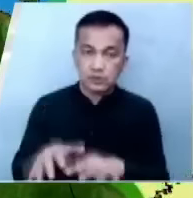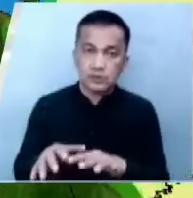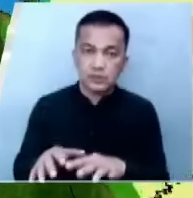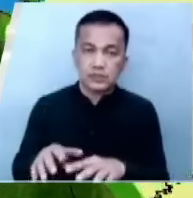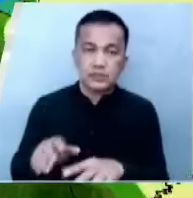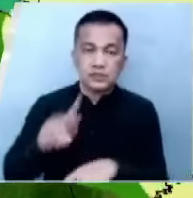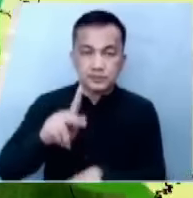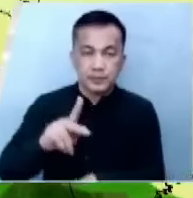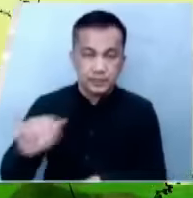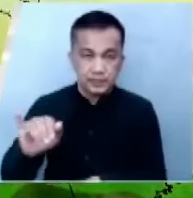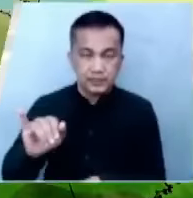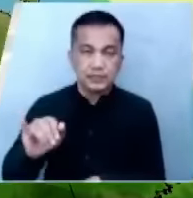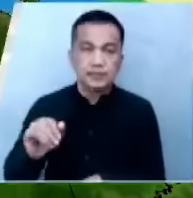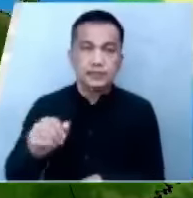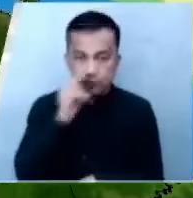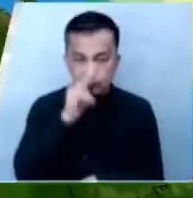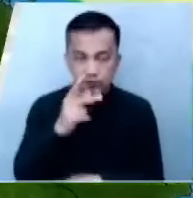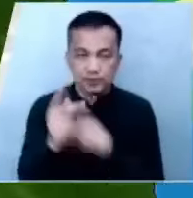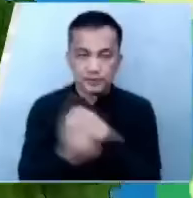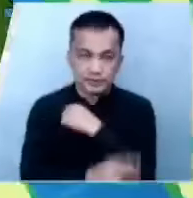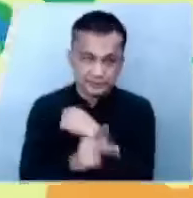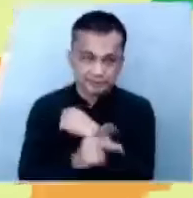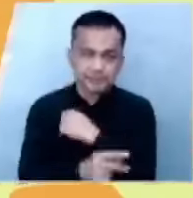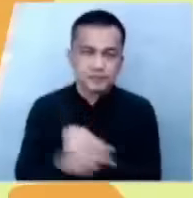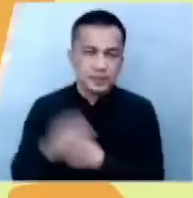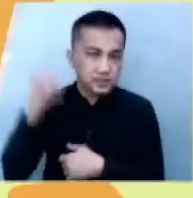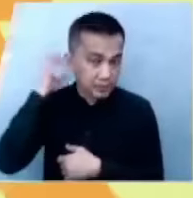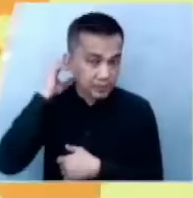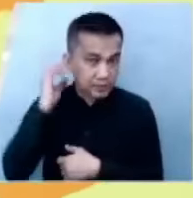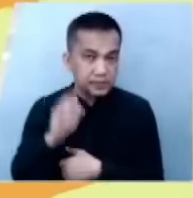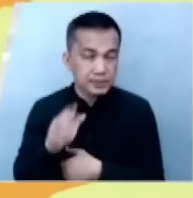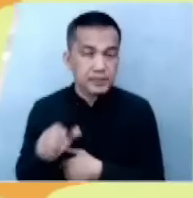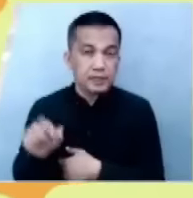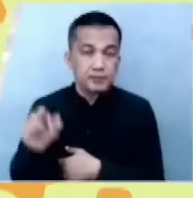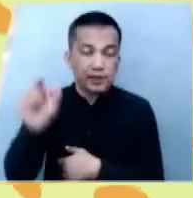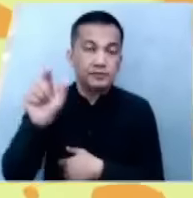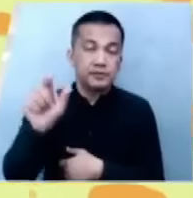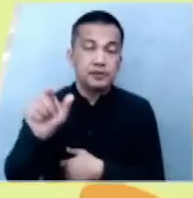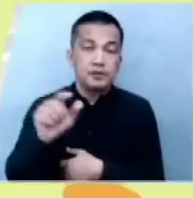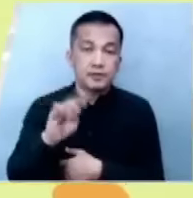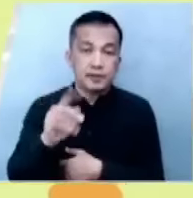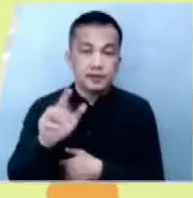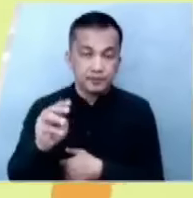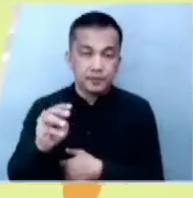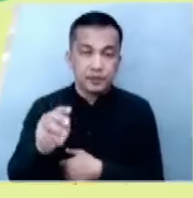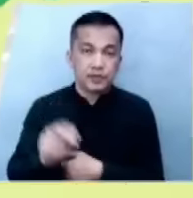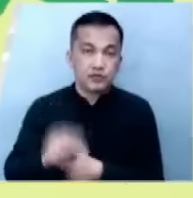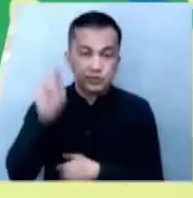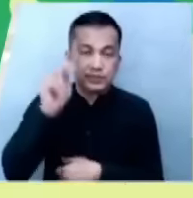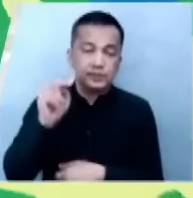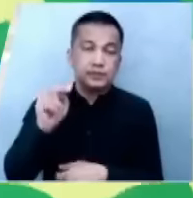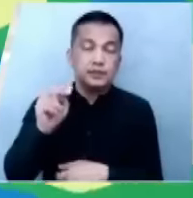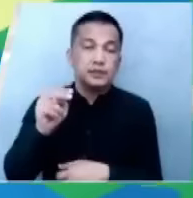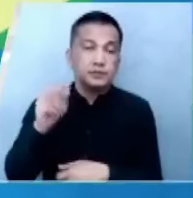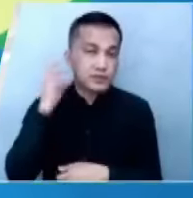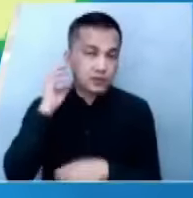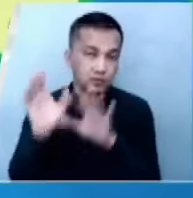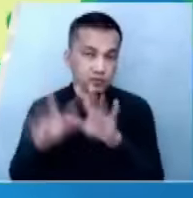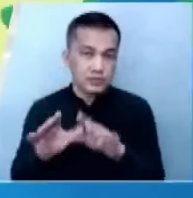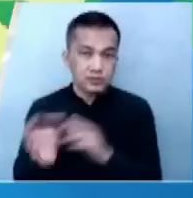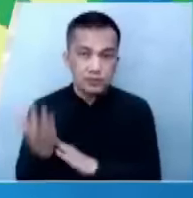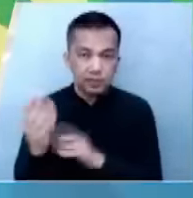Negros Provinces. Sa Mindanao naman, Barm at Northern Mindanao ang uulanin sa umaga pero madaragdagan yan sa